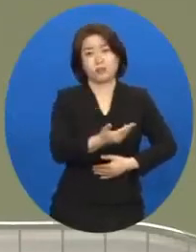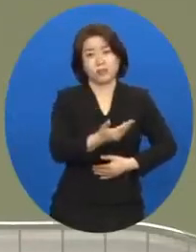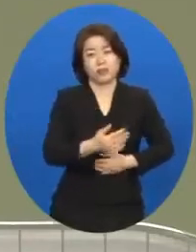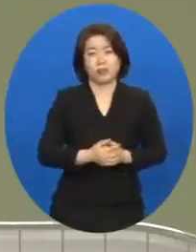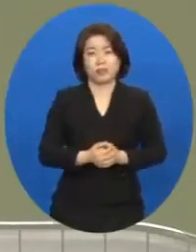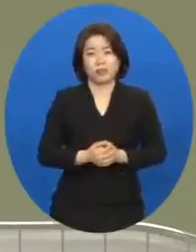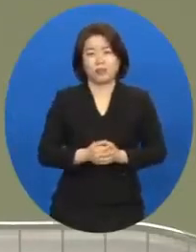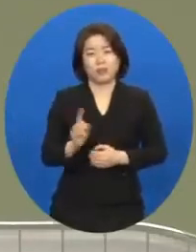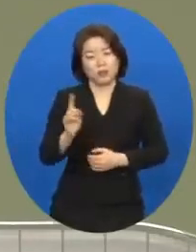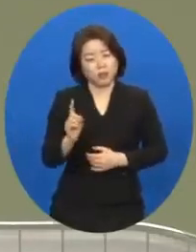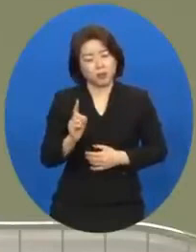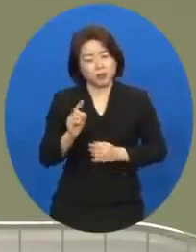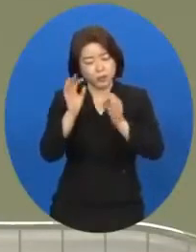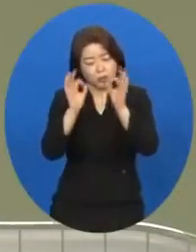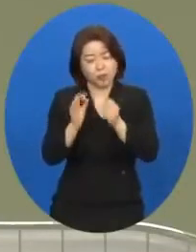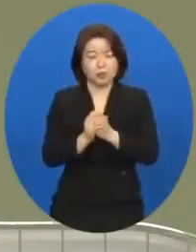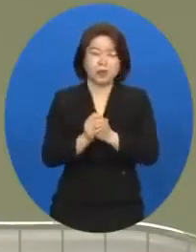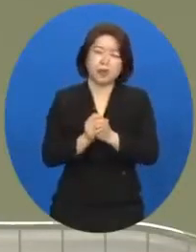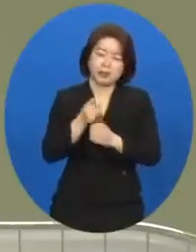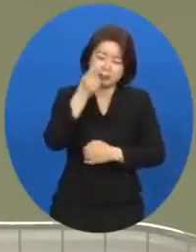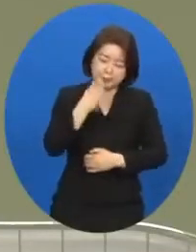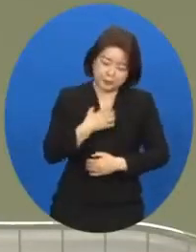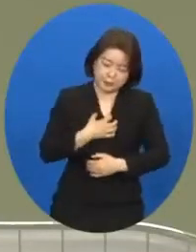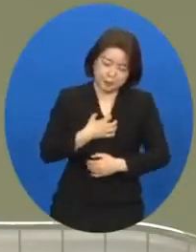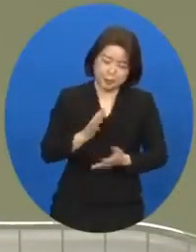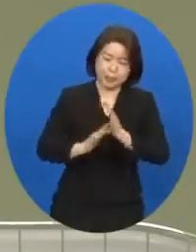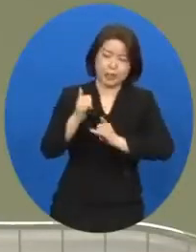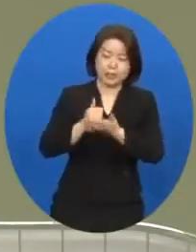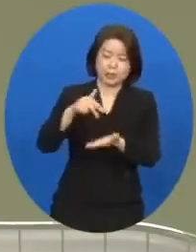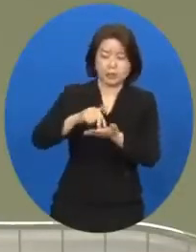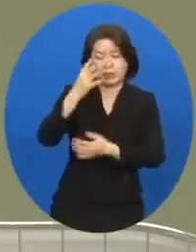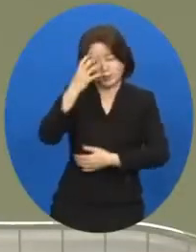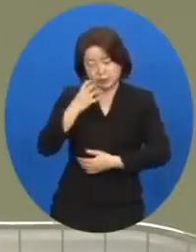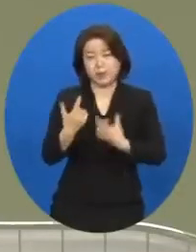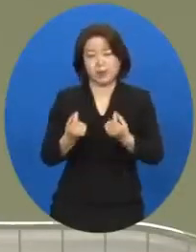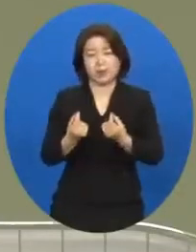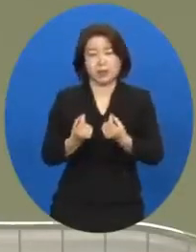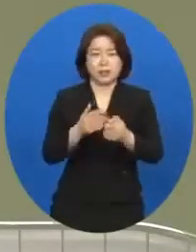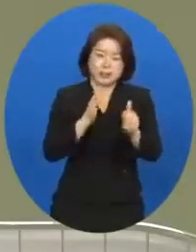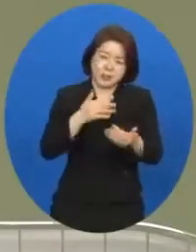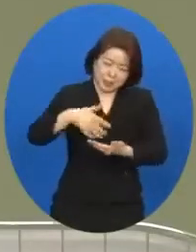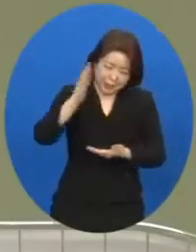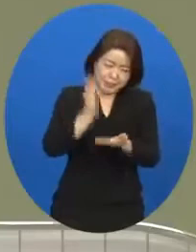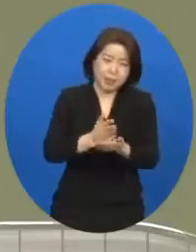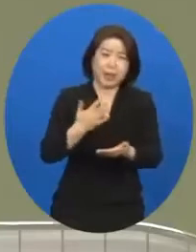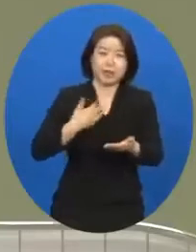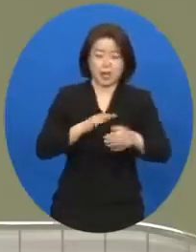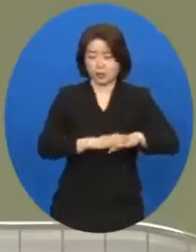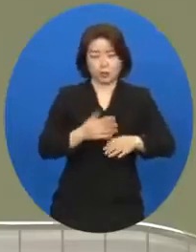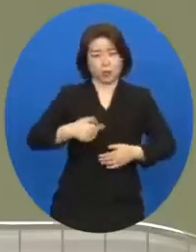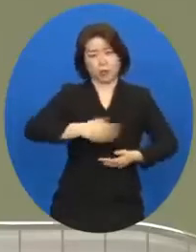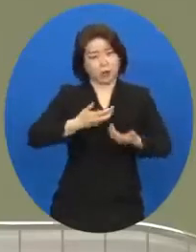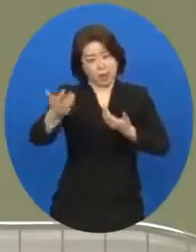참 서글픈 이야기처럼 보이고 예수님이 굉장히 초라해 보이잖아요. 제발 가지 마. 나 버려두고 가지 마. 꼭